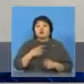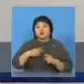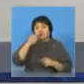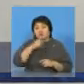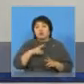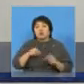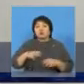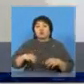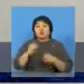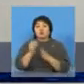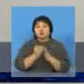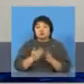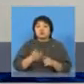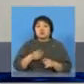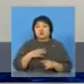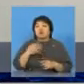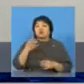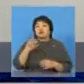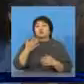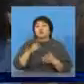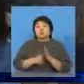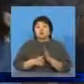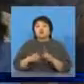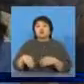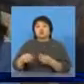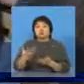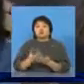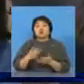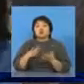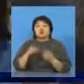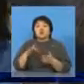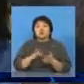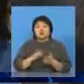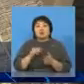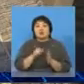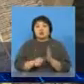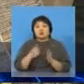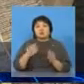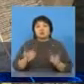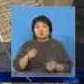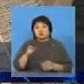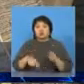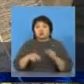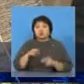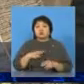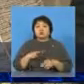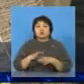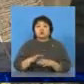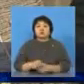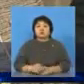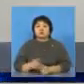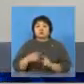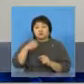биыл бақыт отбасы бағдарламасы аясында 500 баспана ұсынылып отыр. Жалпы қалада 61 тұрғын үйдің құрылысы